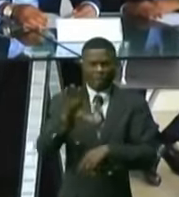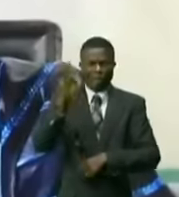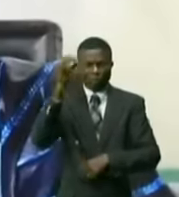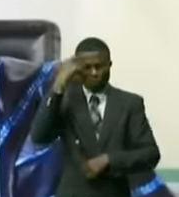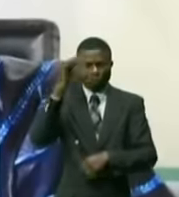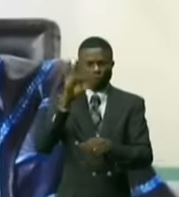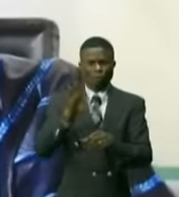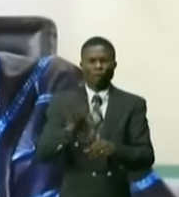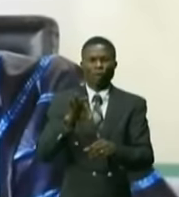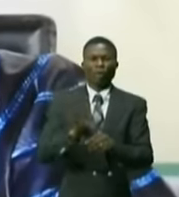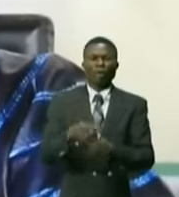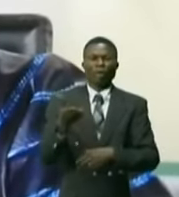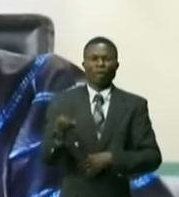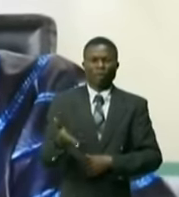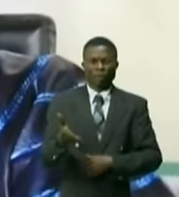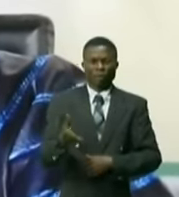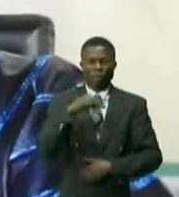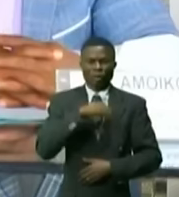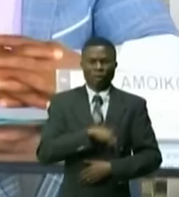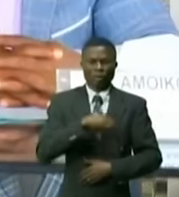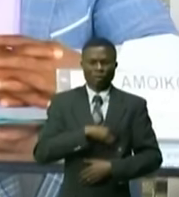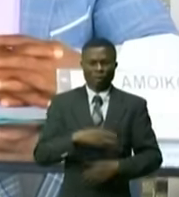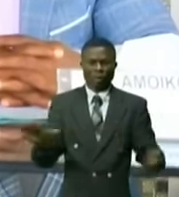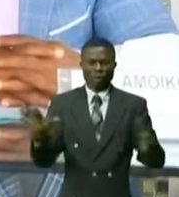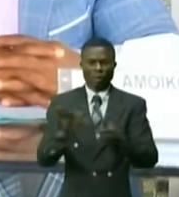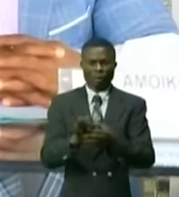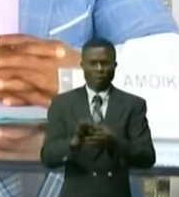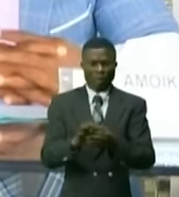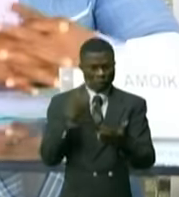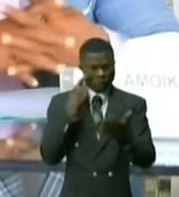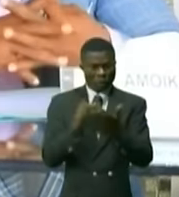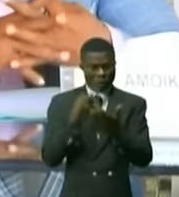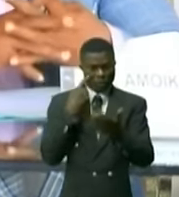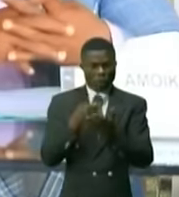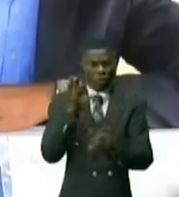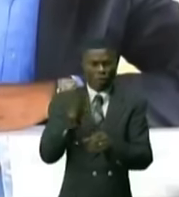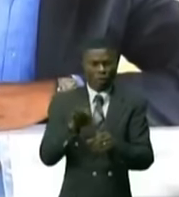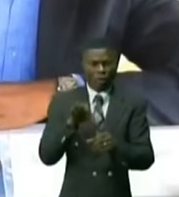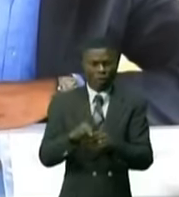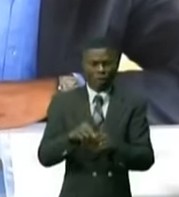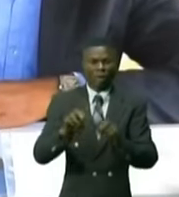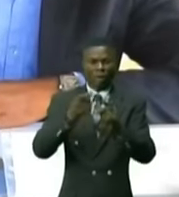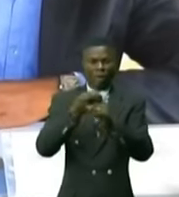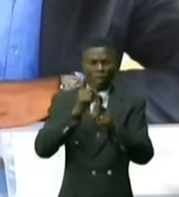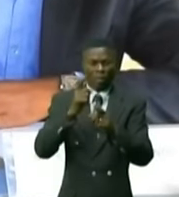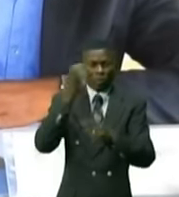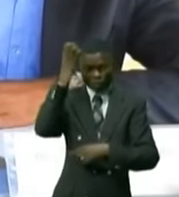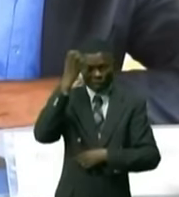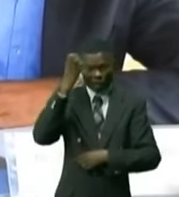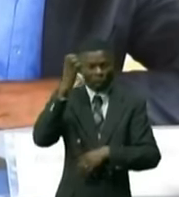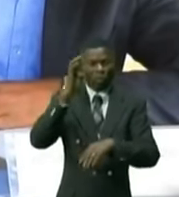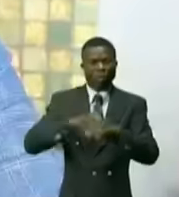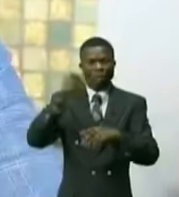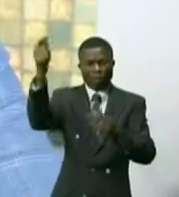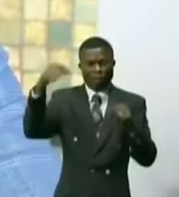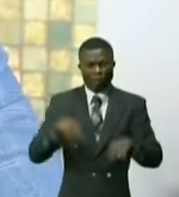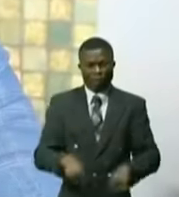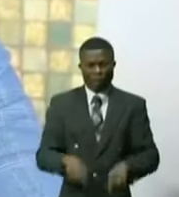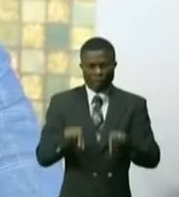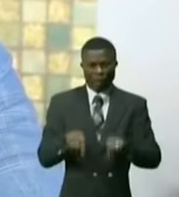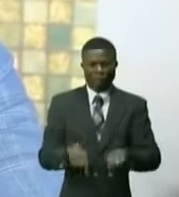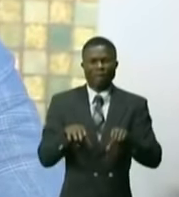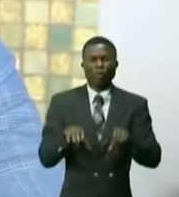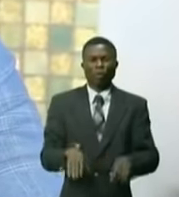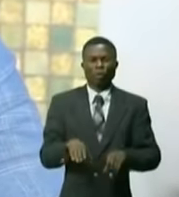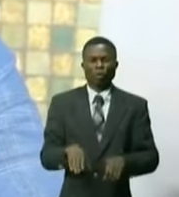tenue des élections. La mission conjointe d'observation électorale de la diaspora africaine en Europe, déjà sur le sol